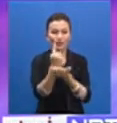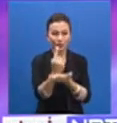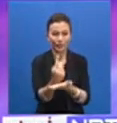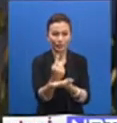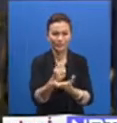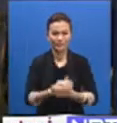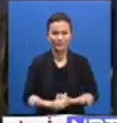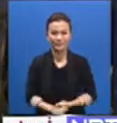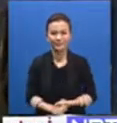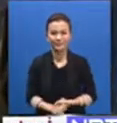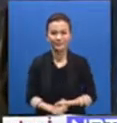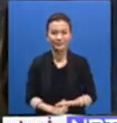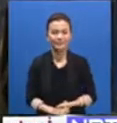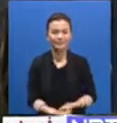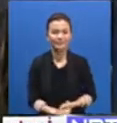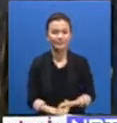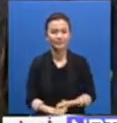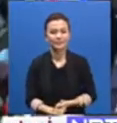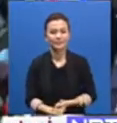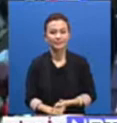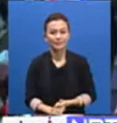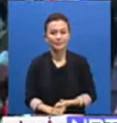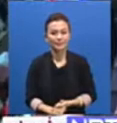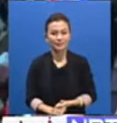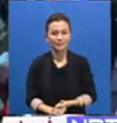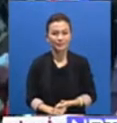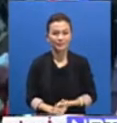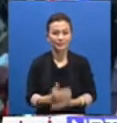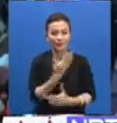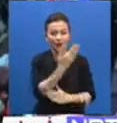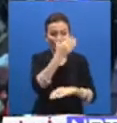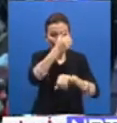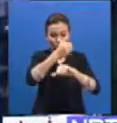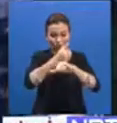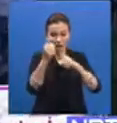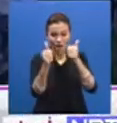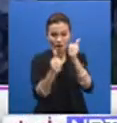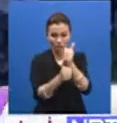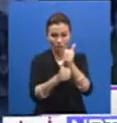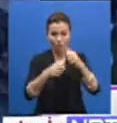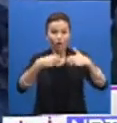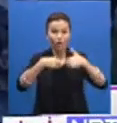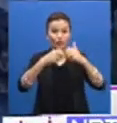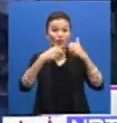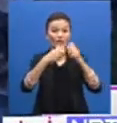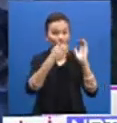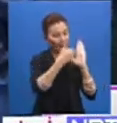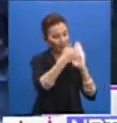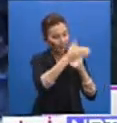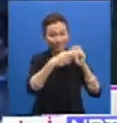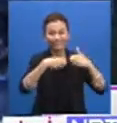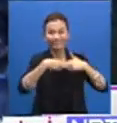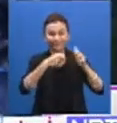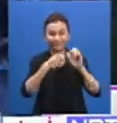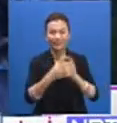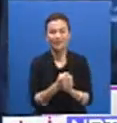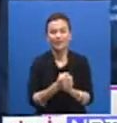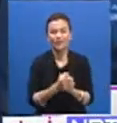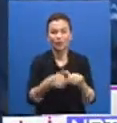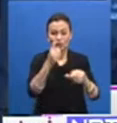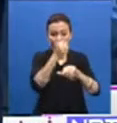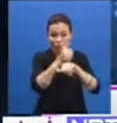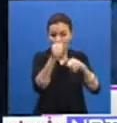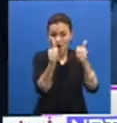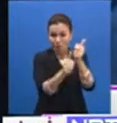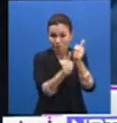อ่ะก็ได้ถาวรกุลโชติรองผู้ว่าราชการจังหวัดสุรินทร์ผู้บังคับการตำรวจภูธรและรองผู้บังคับ